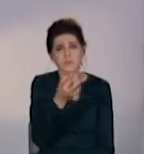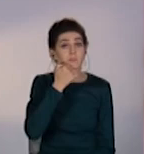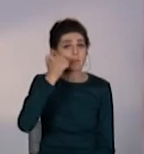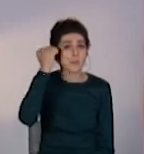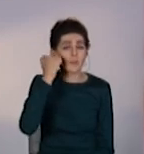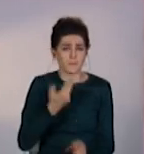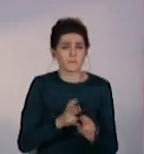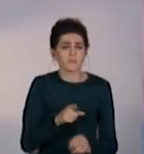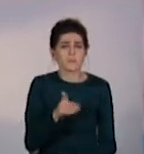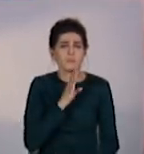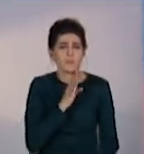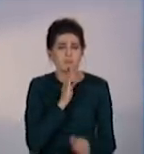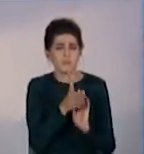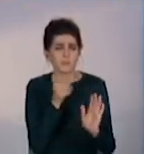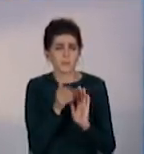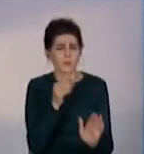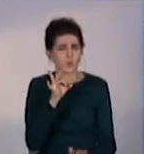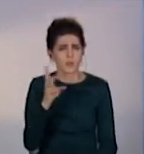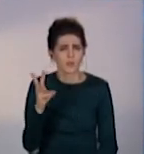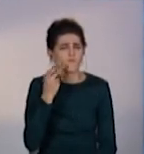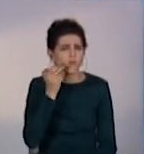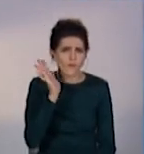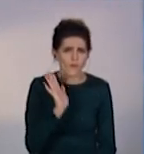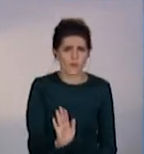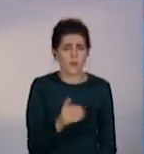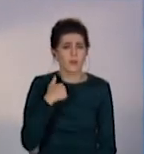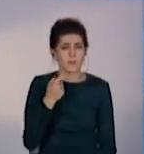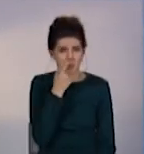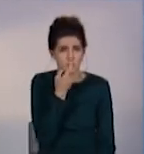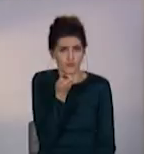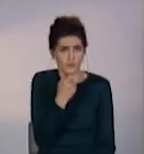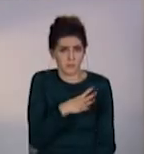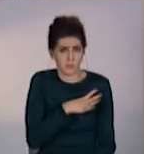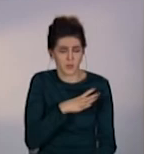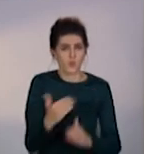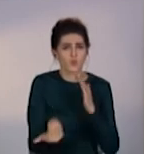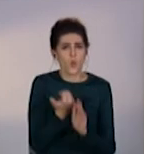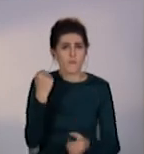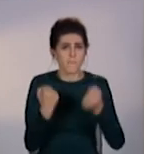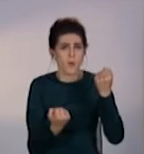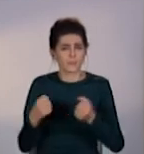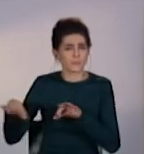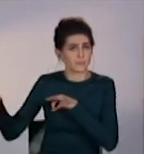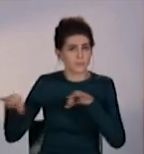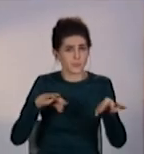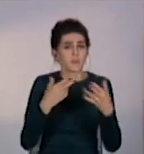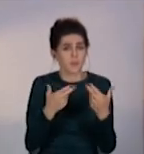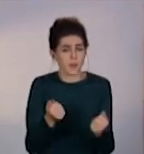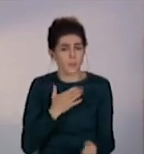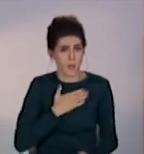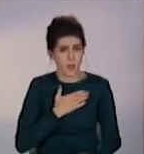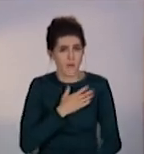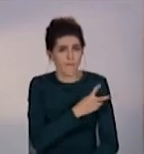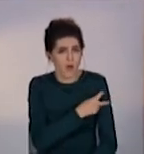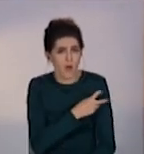Катерина Іванівна викликає швидку не вперше. Каже, нещодавно на станції з'явилася нова машина. Нашим врачам